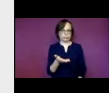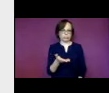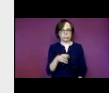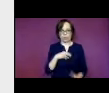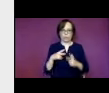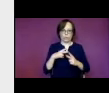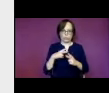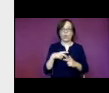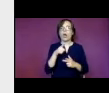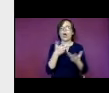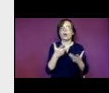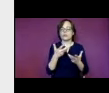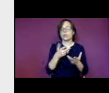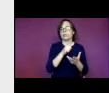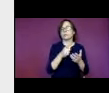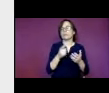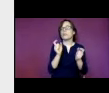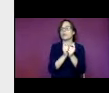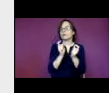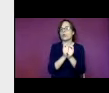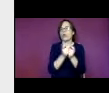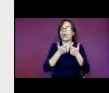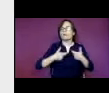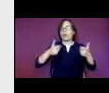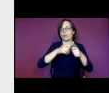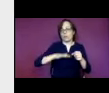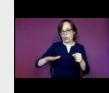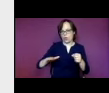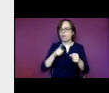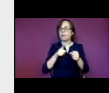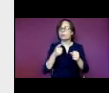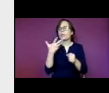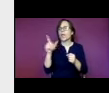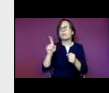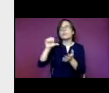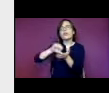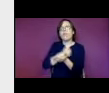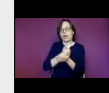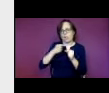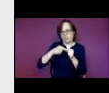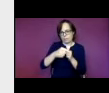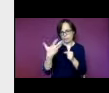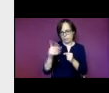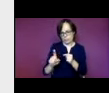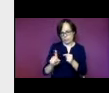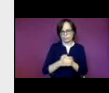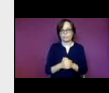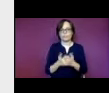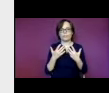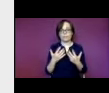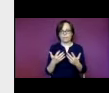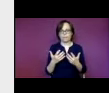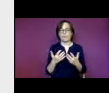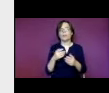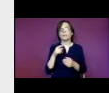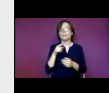oddalonego o 5 minut od centrum Warszawy. I tutaj główną inspiracją był temat wystaw międzynarodowych, tak